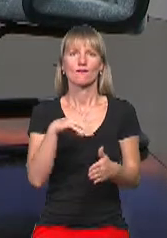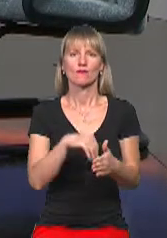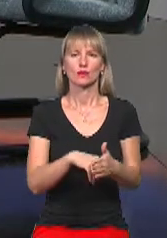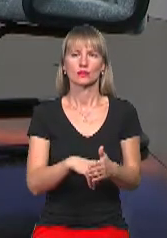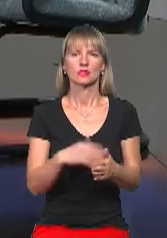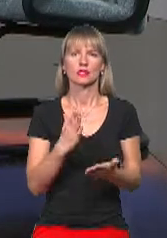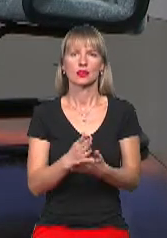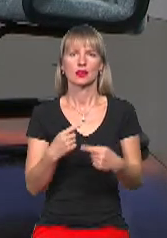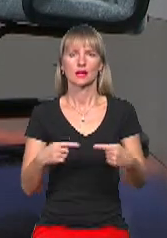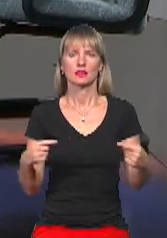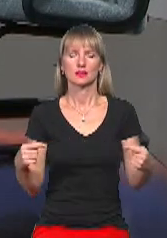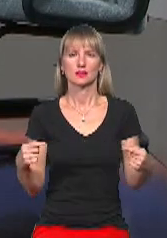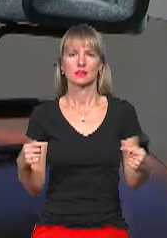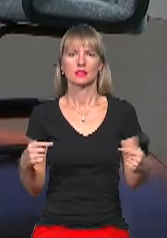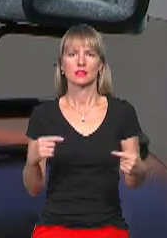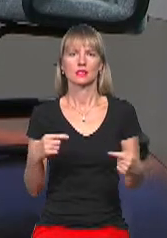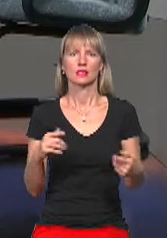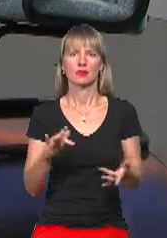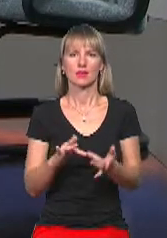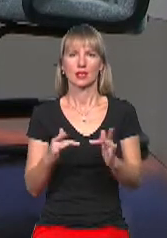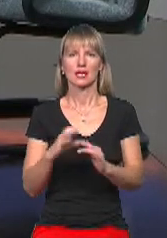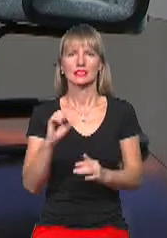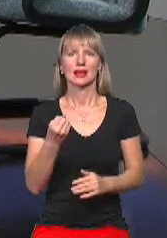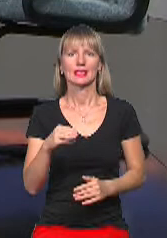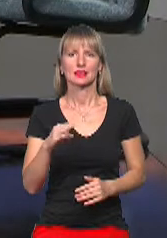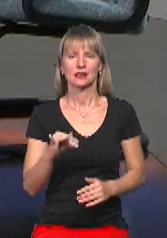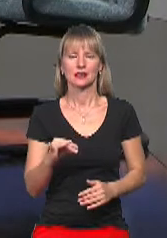есть разные сайты.